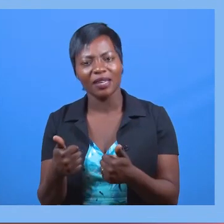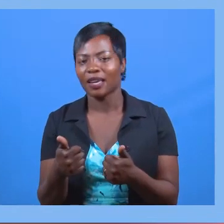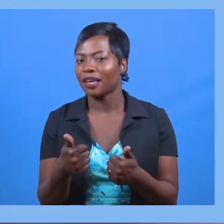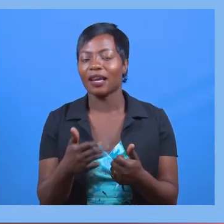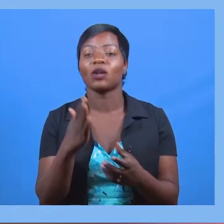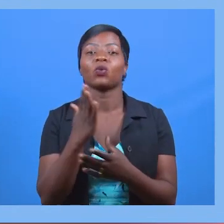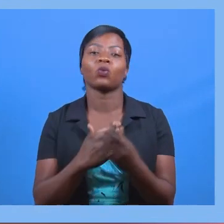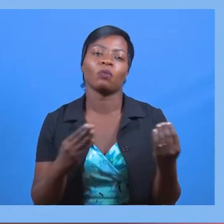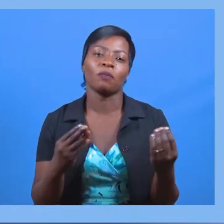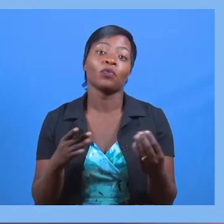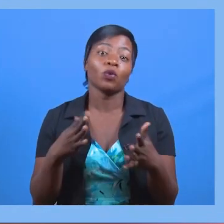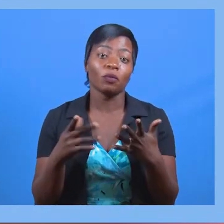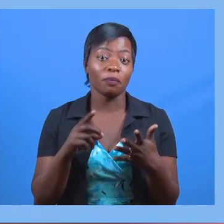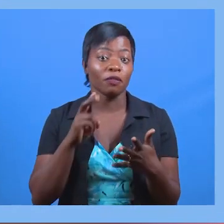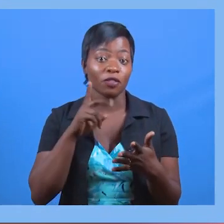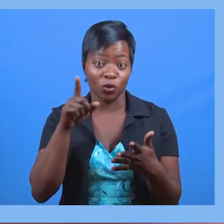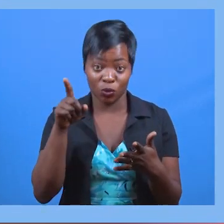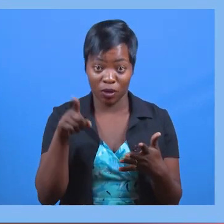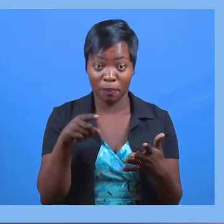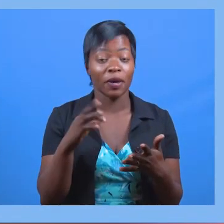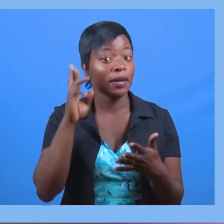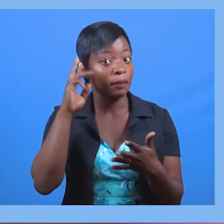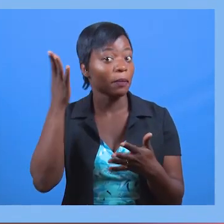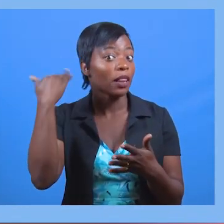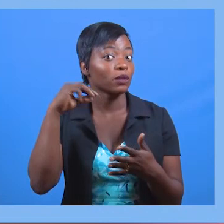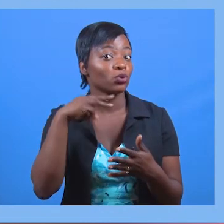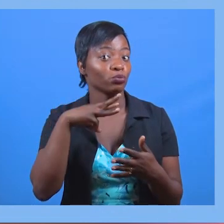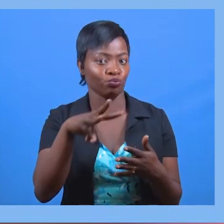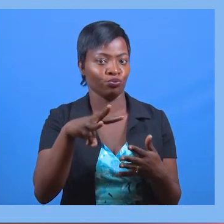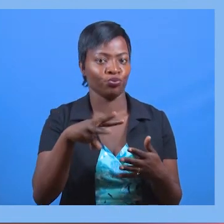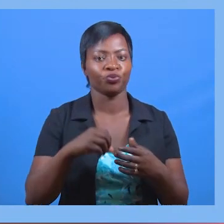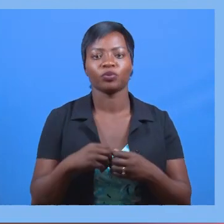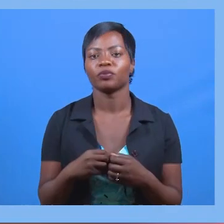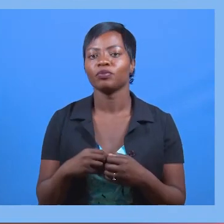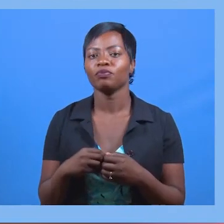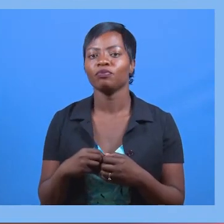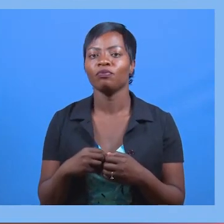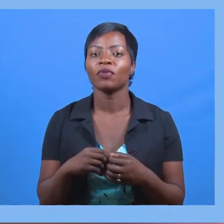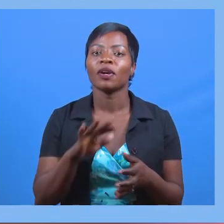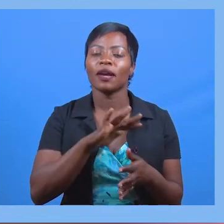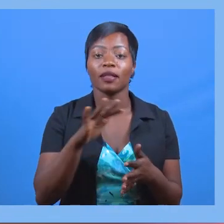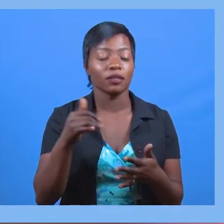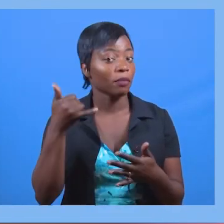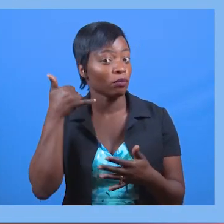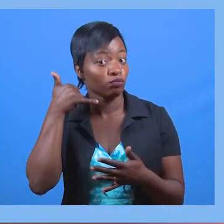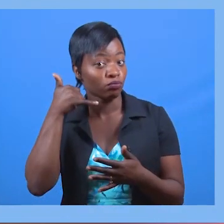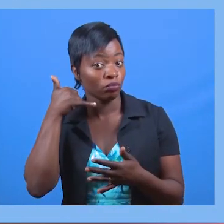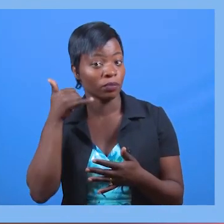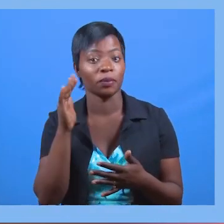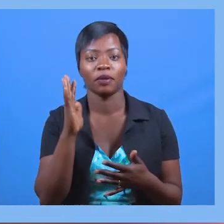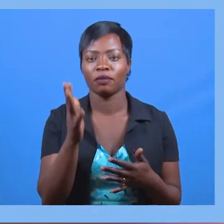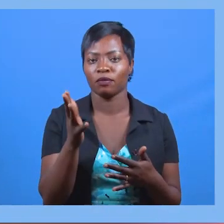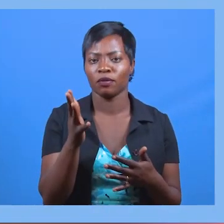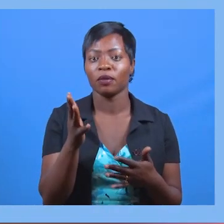chekuti takambotaura vhiki rapfuura paya kuti kwane madzinhare izvezvi handiti kwekuti